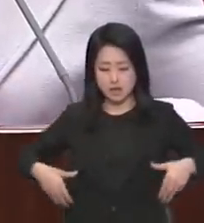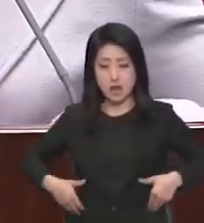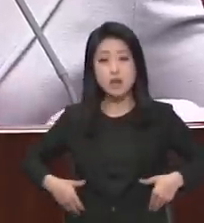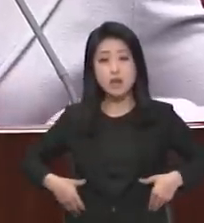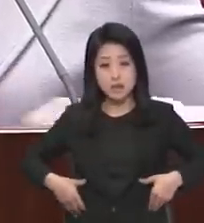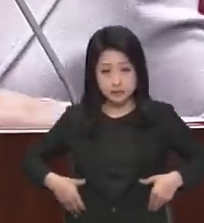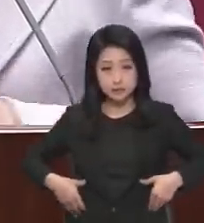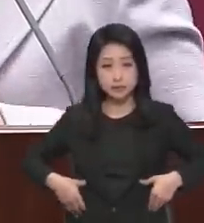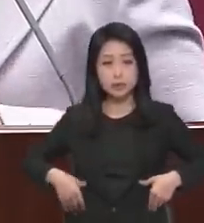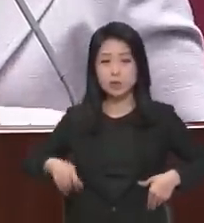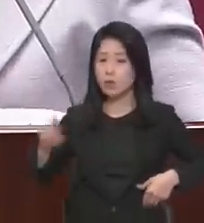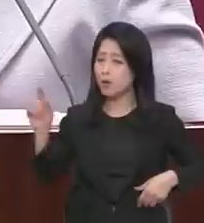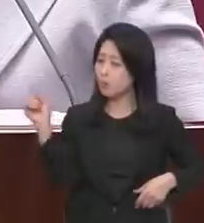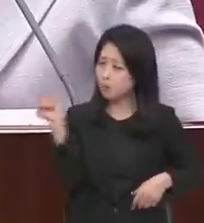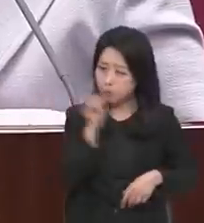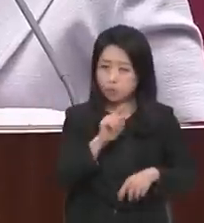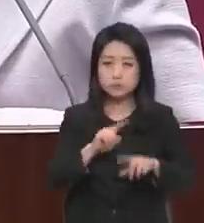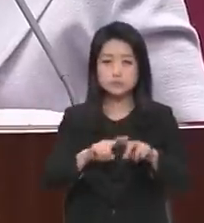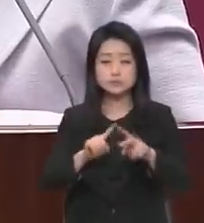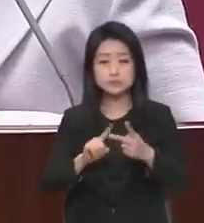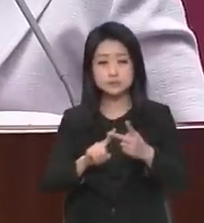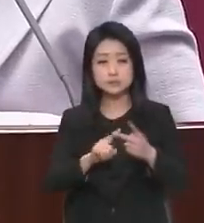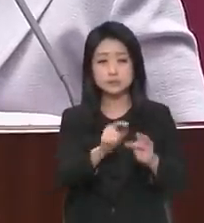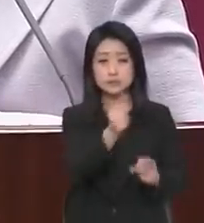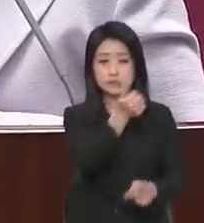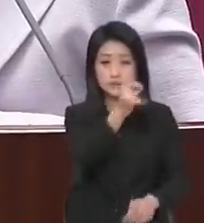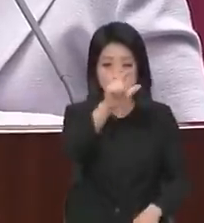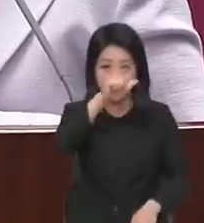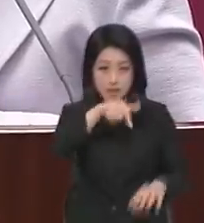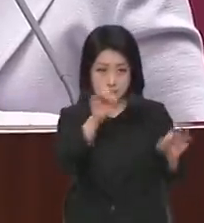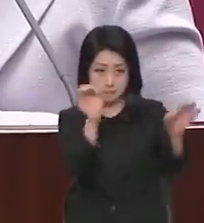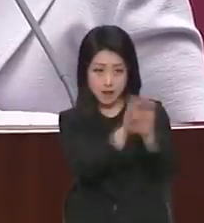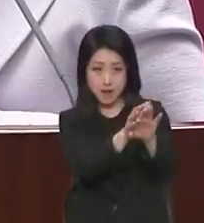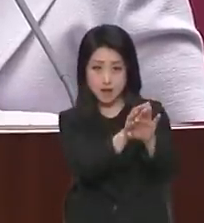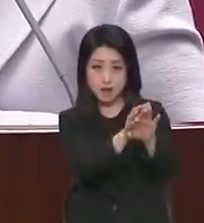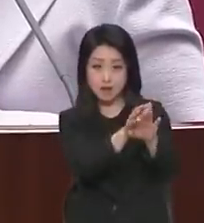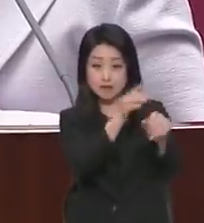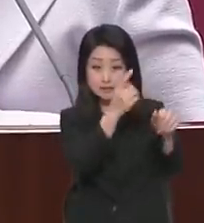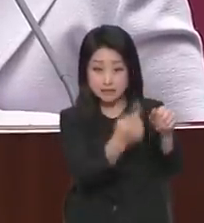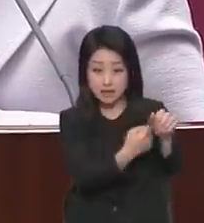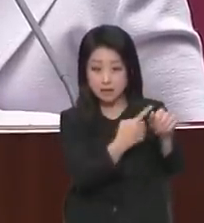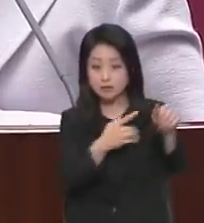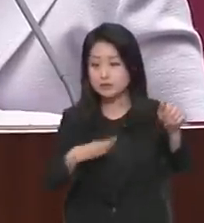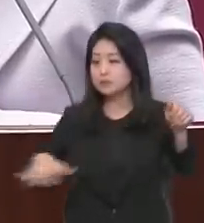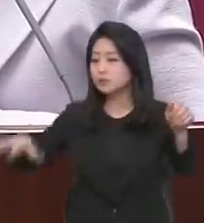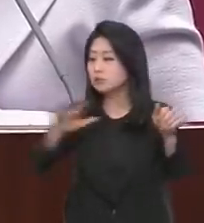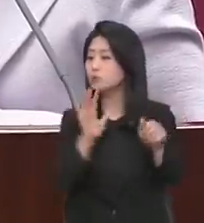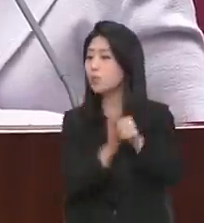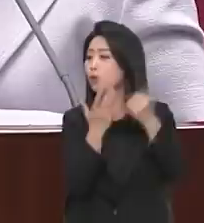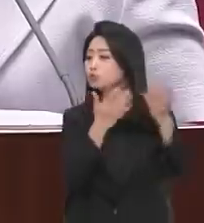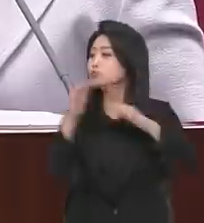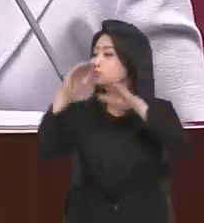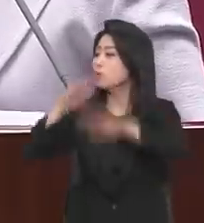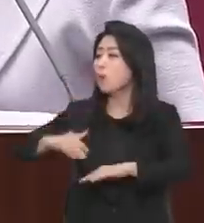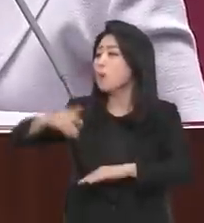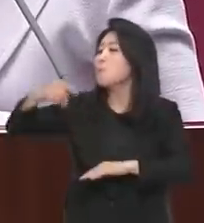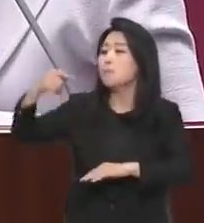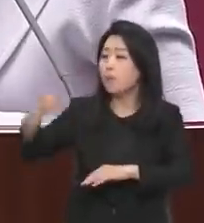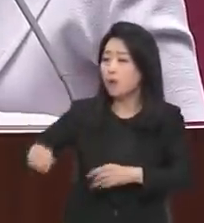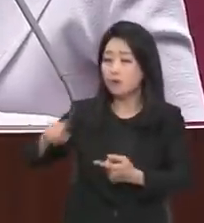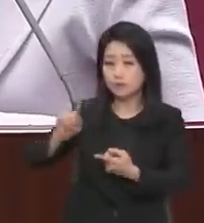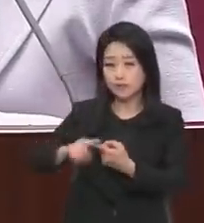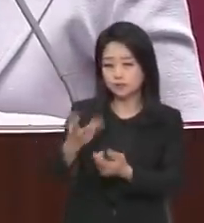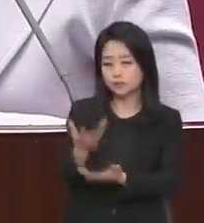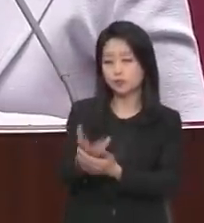무슨 상응하는 조치를 해줄 수 있는지에 대해서 제로 베이스에서 검토를 하는 것이 너무